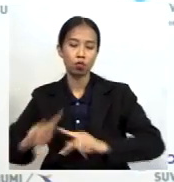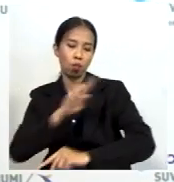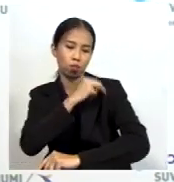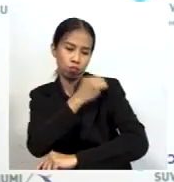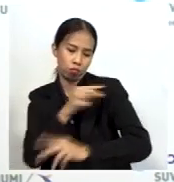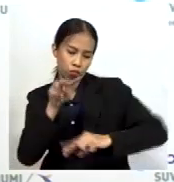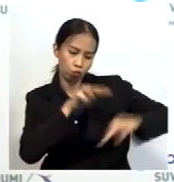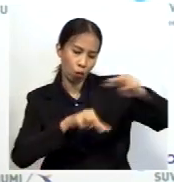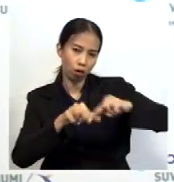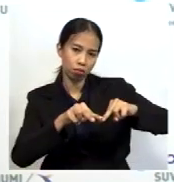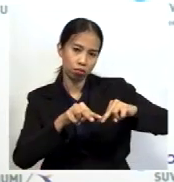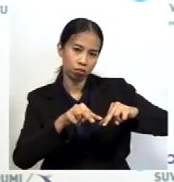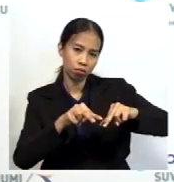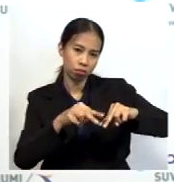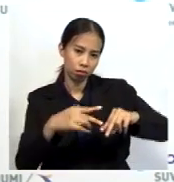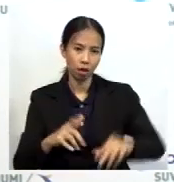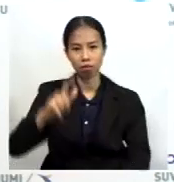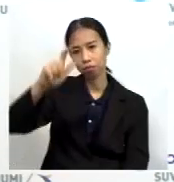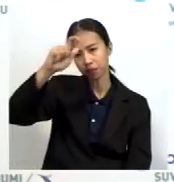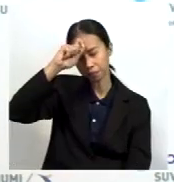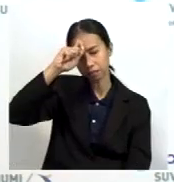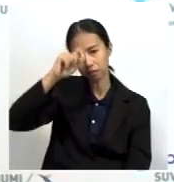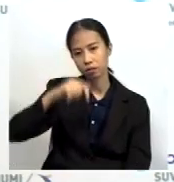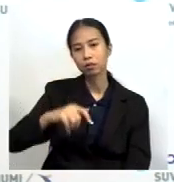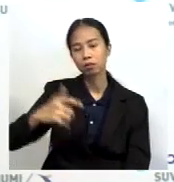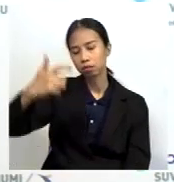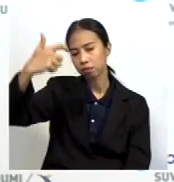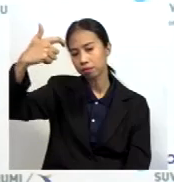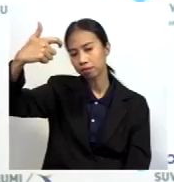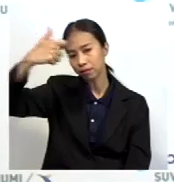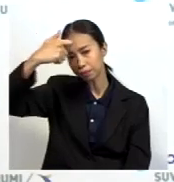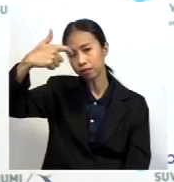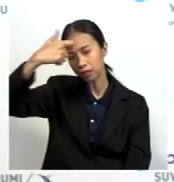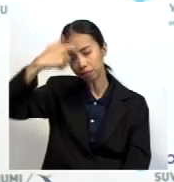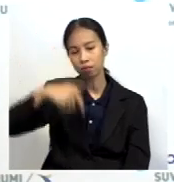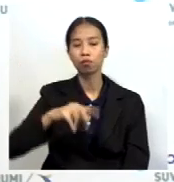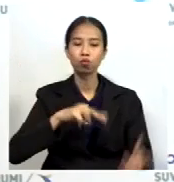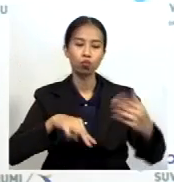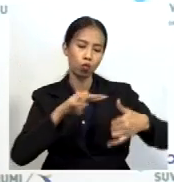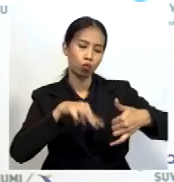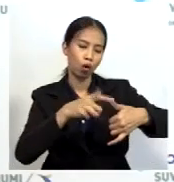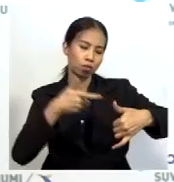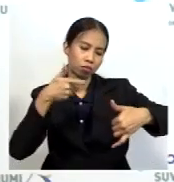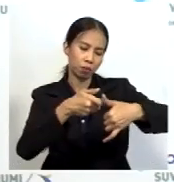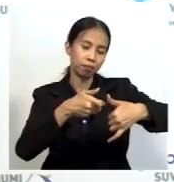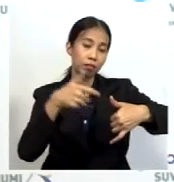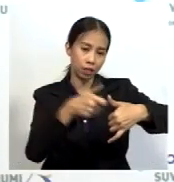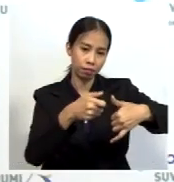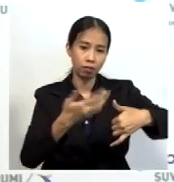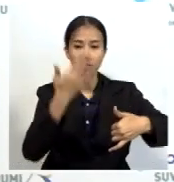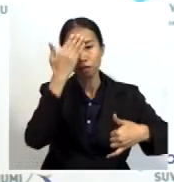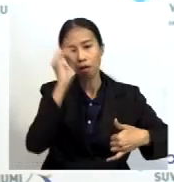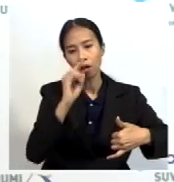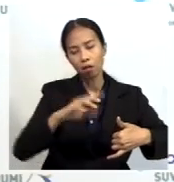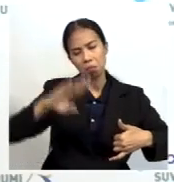ยใช้อุปกรณ์ที่ใช้วัดนะครับที่เป็นแฮนด์เฮลนะครับเพื่อวัดไข้ซ้ำอีกครั้งหนึ่งสำหรับคน